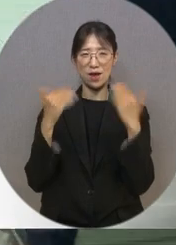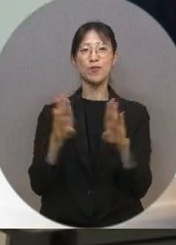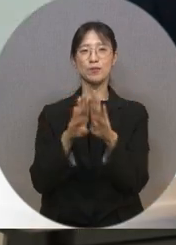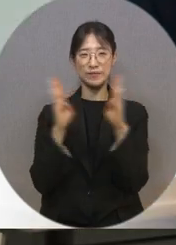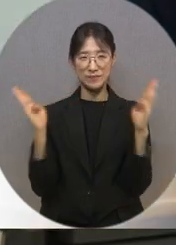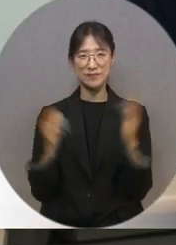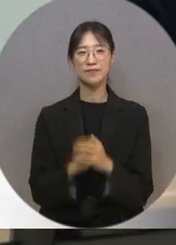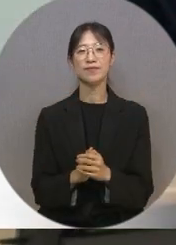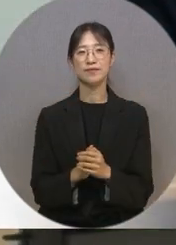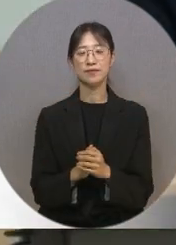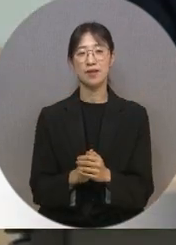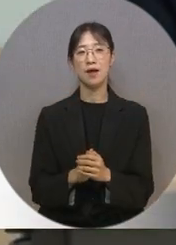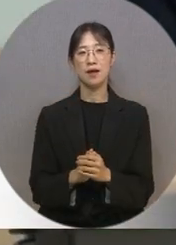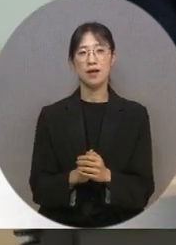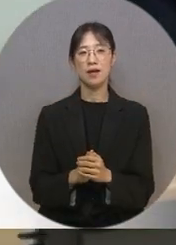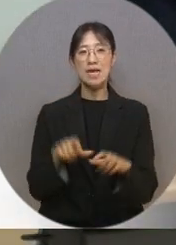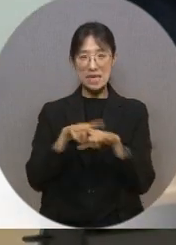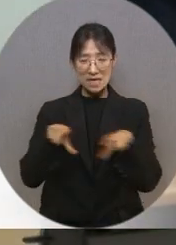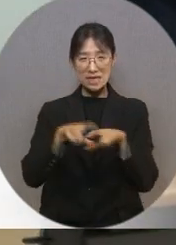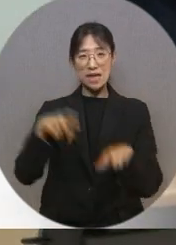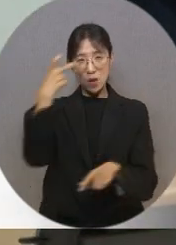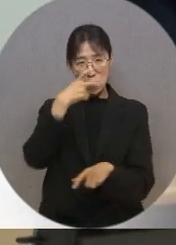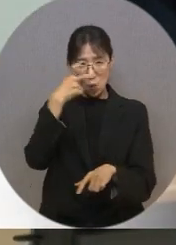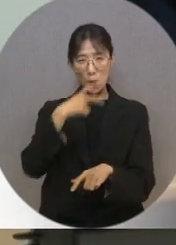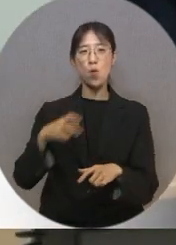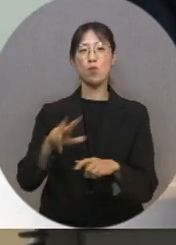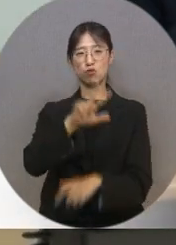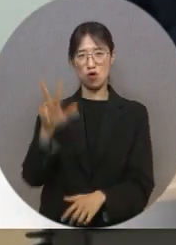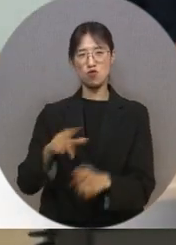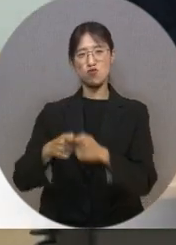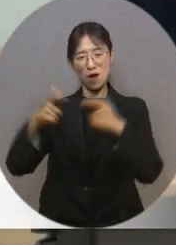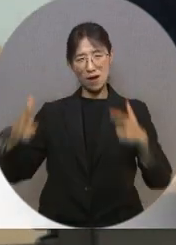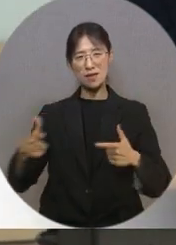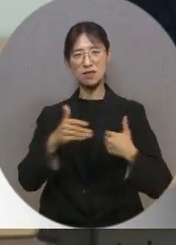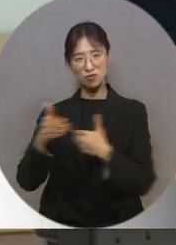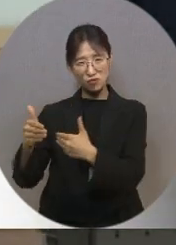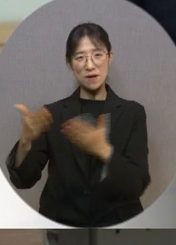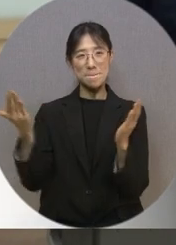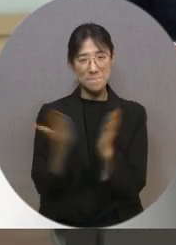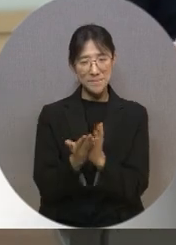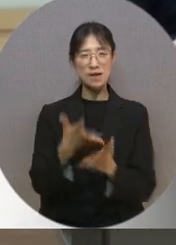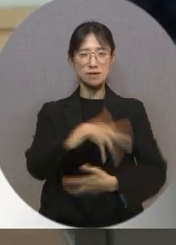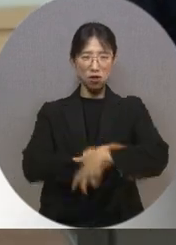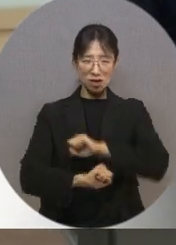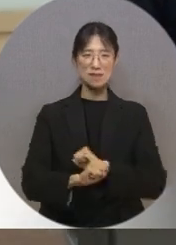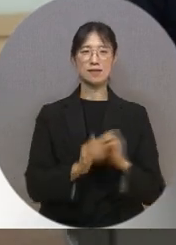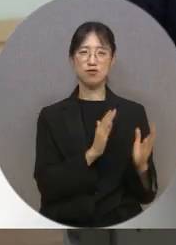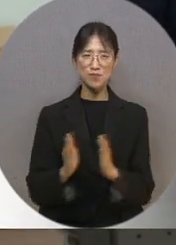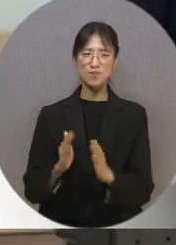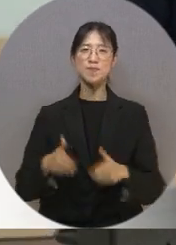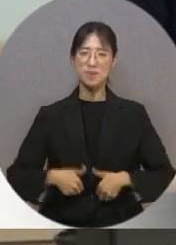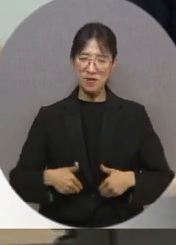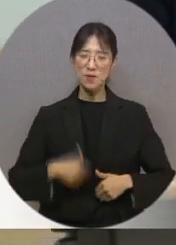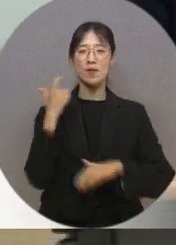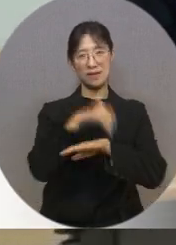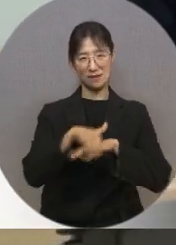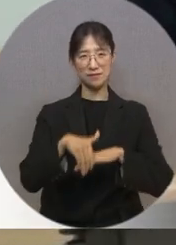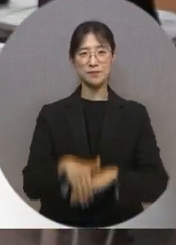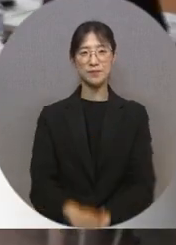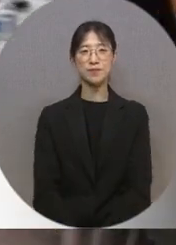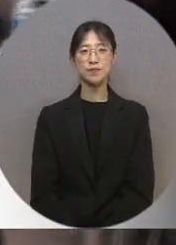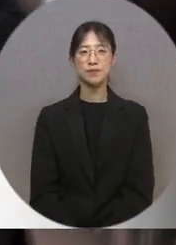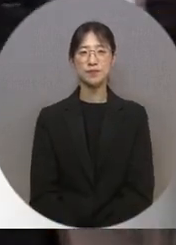진행했습니다. 이번 세미나는 일상 돌봄의 전국적 확대 추진에 발맞춘 적극적인 대응과 준비를 위해